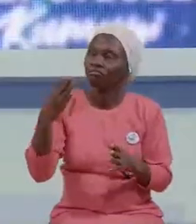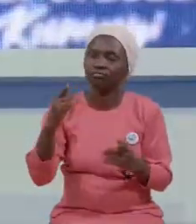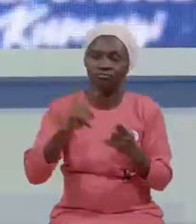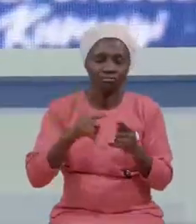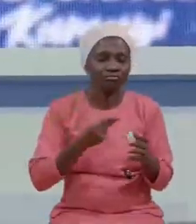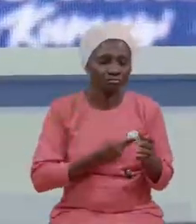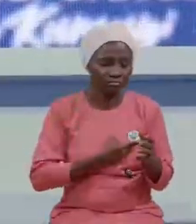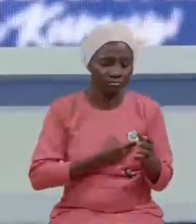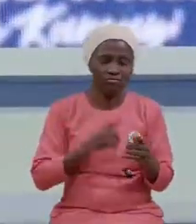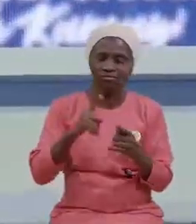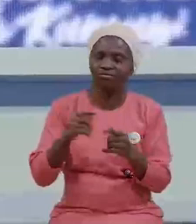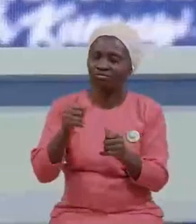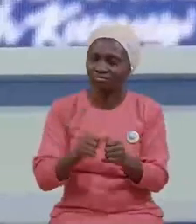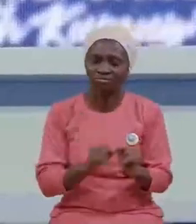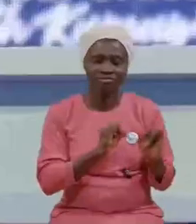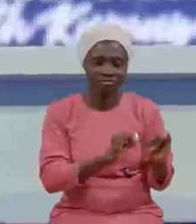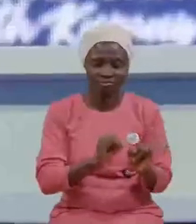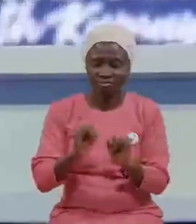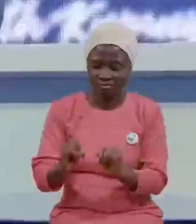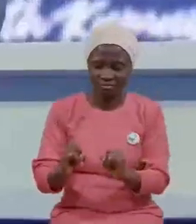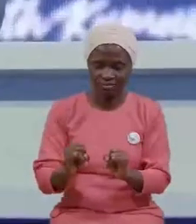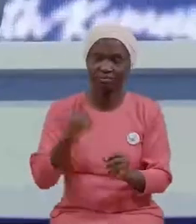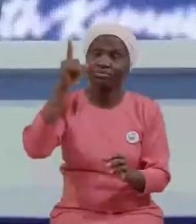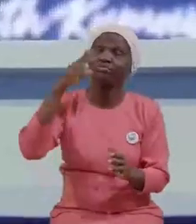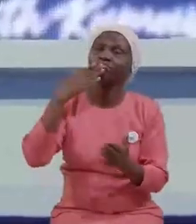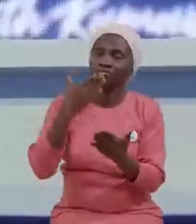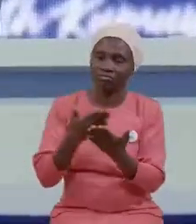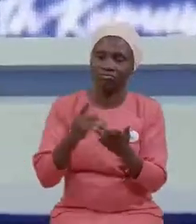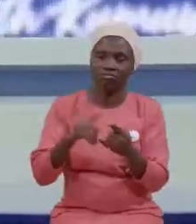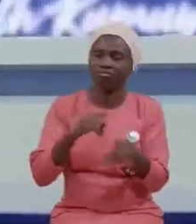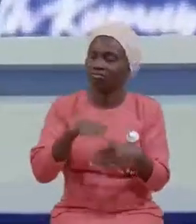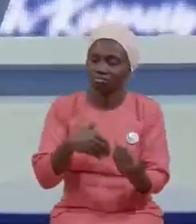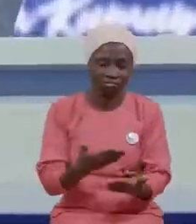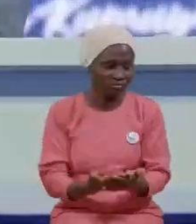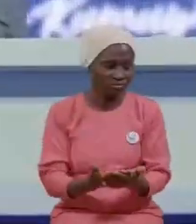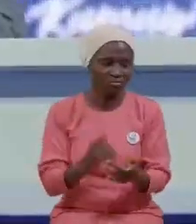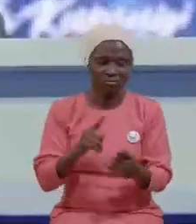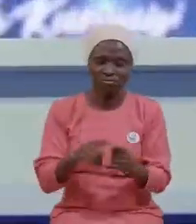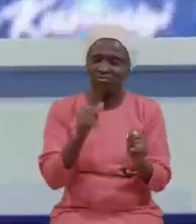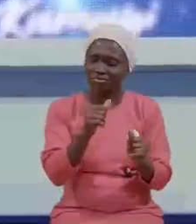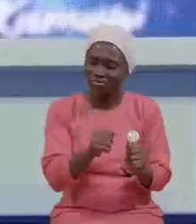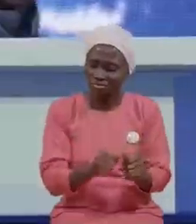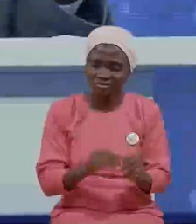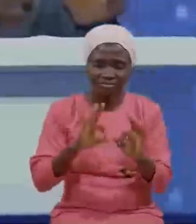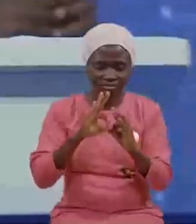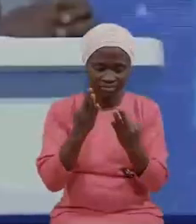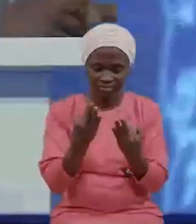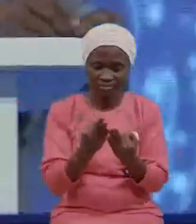individu. Tu es bon envers tous, envers chaque famille. Tu es bon envers